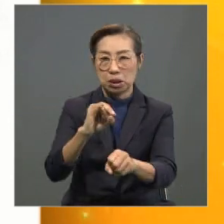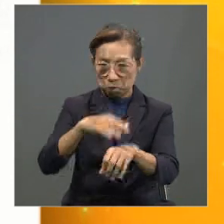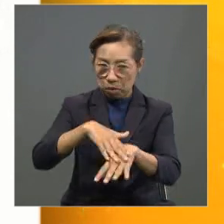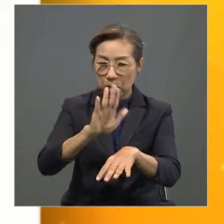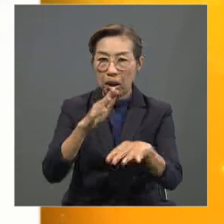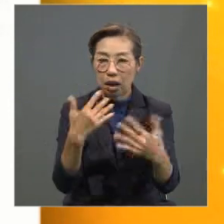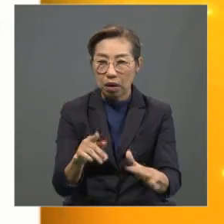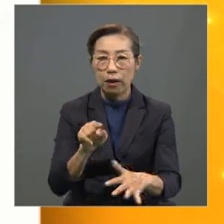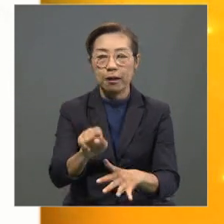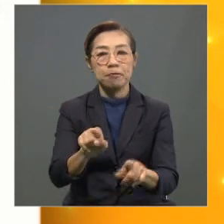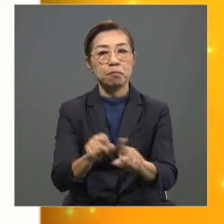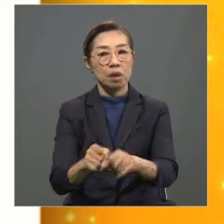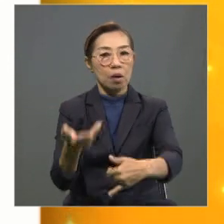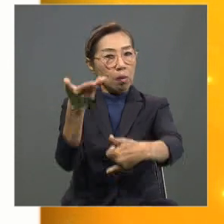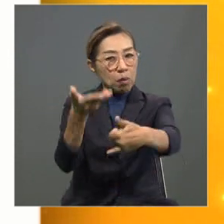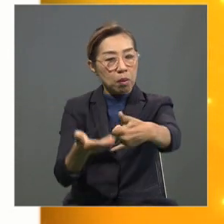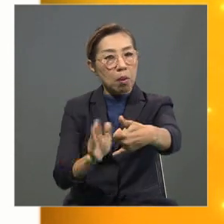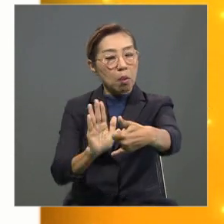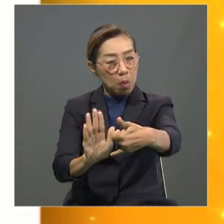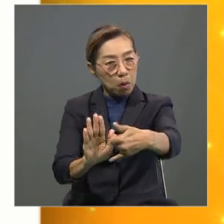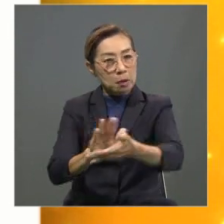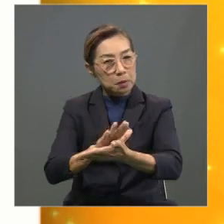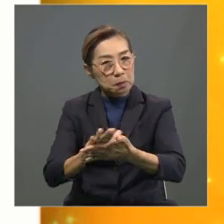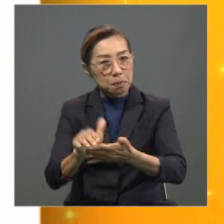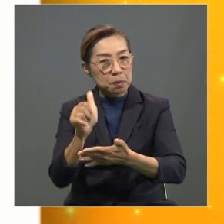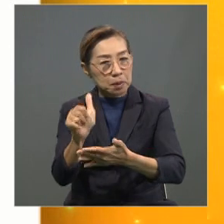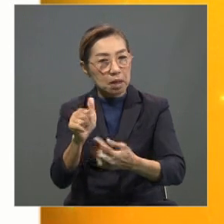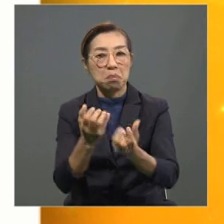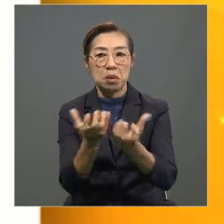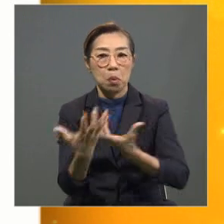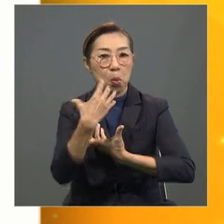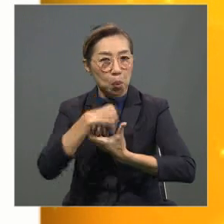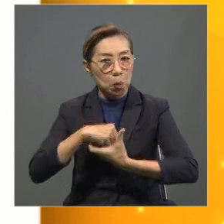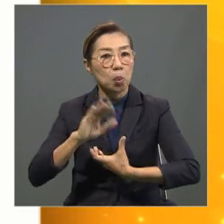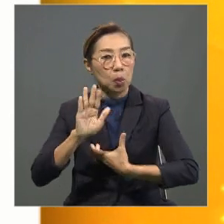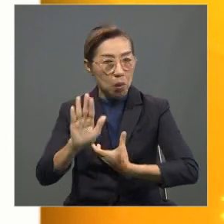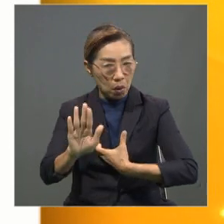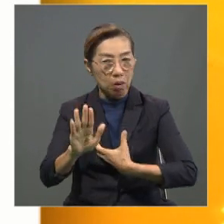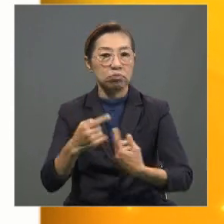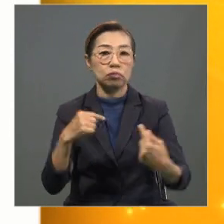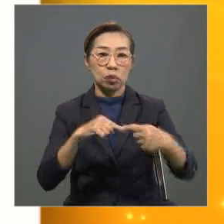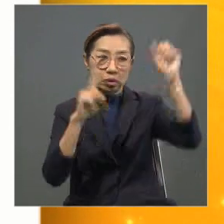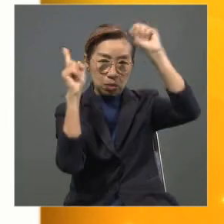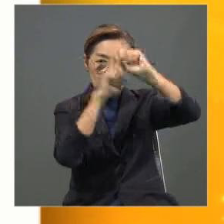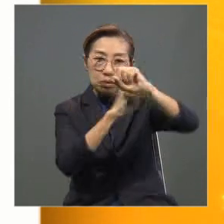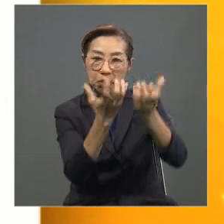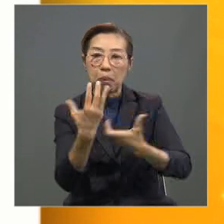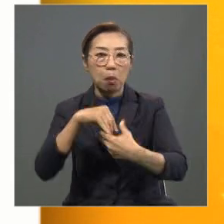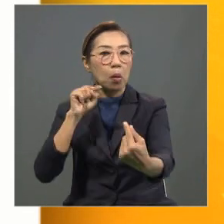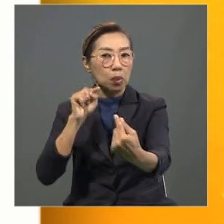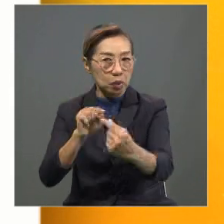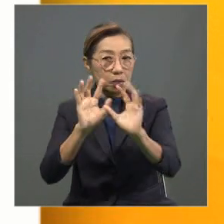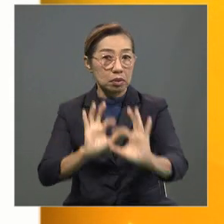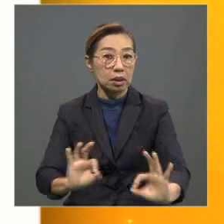ถึงพร้อมด้วยพระราชจริยวัตรอันสอดคล้องต้องด้วยธรรมะของสมเด็จพระสัมมาสัมพุทธเจ้าโดยเฉพาะอย่าง